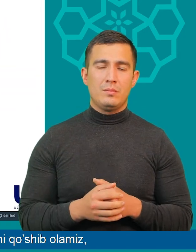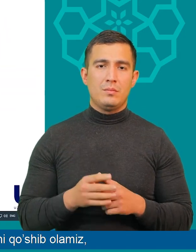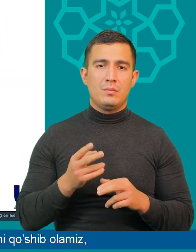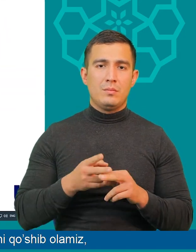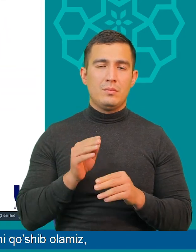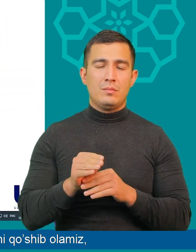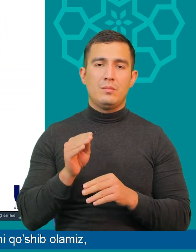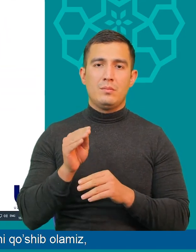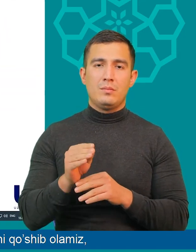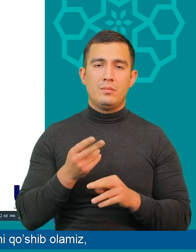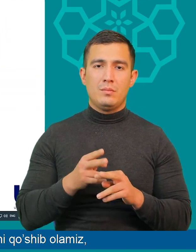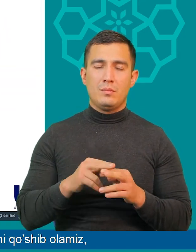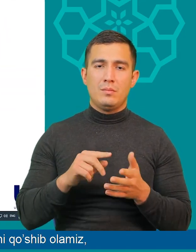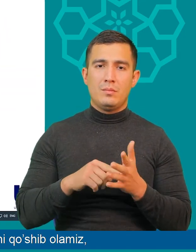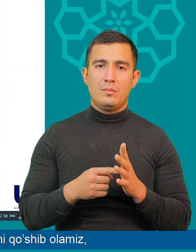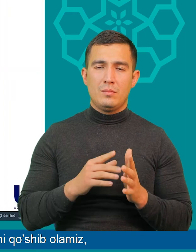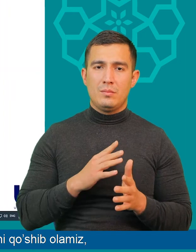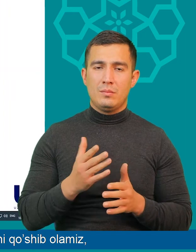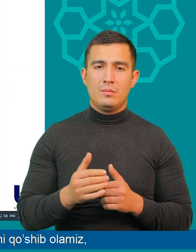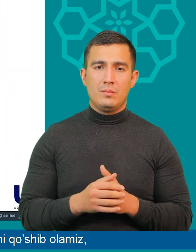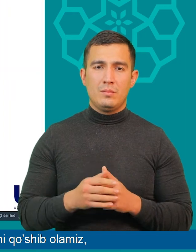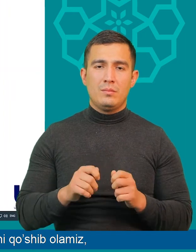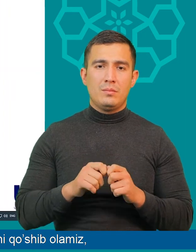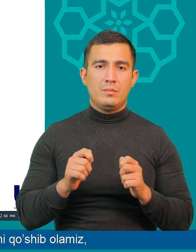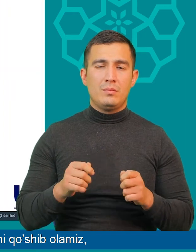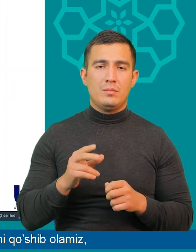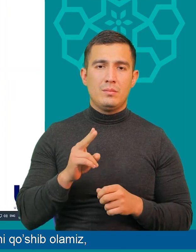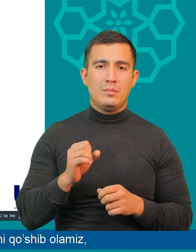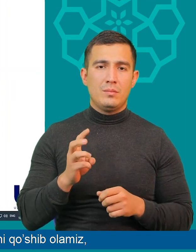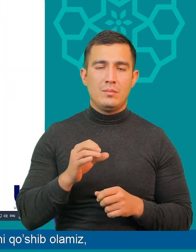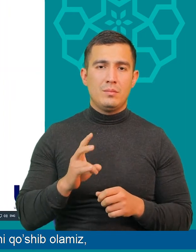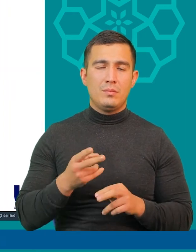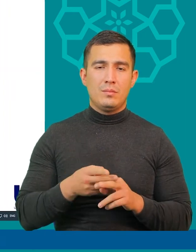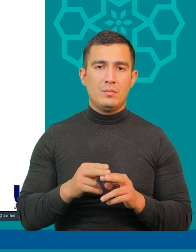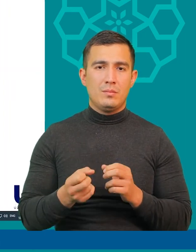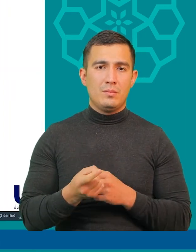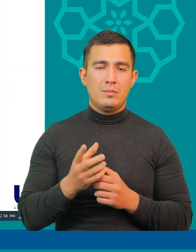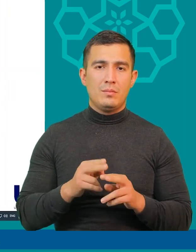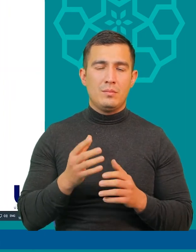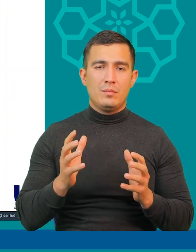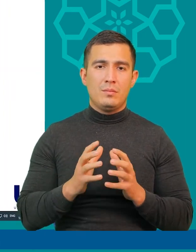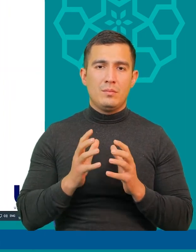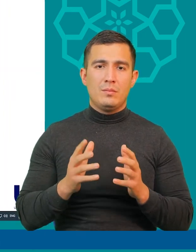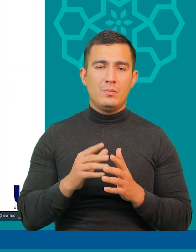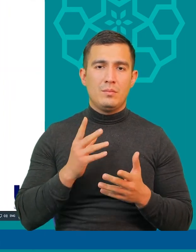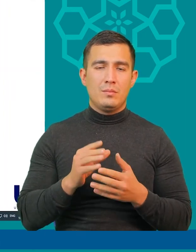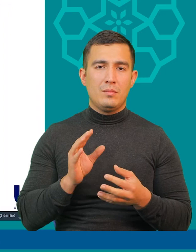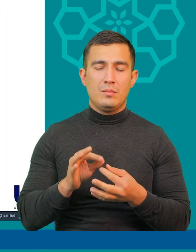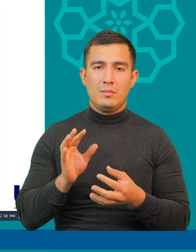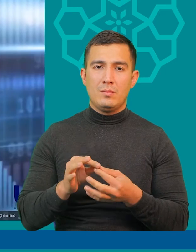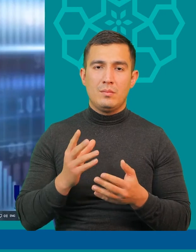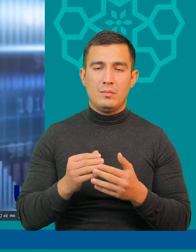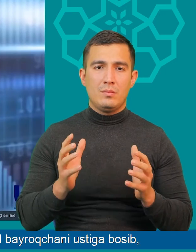Dabavit qo'shish tugmasini bosib, yaratgan domenimizni qo'shib olamiz. Saqlanish tugmasini bosib saqlaymiz.